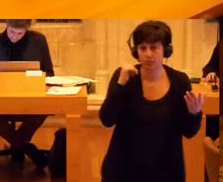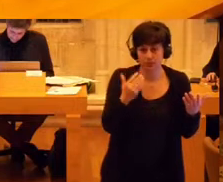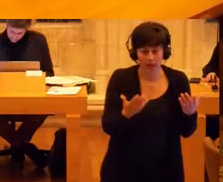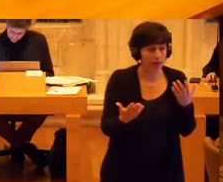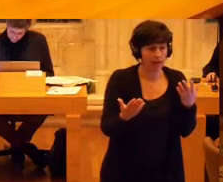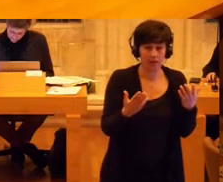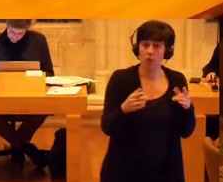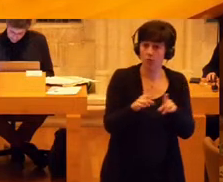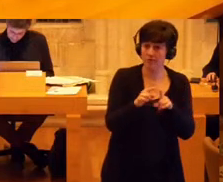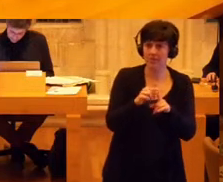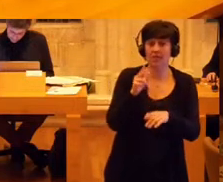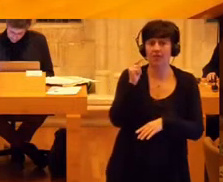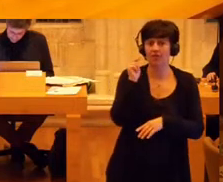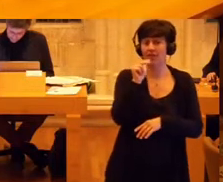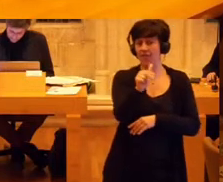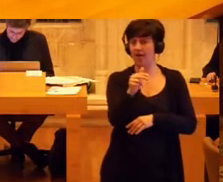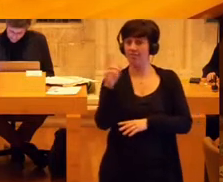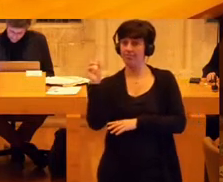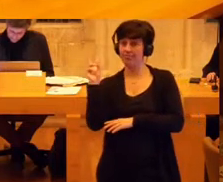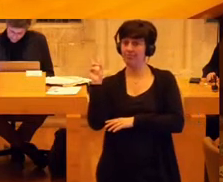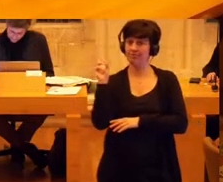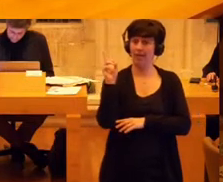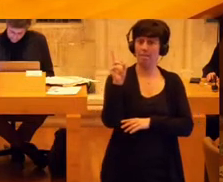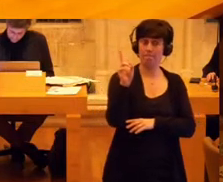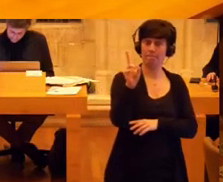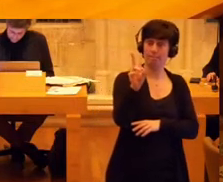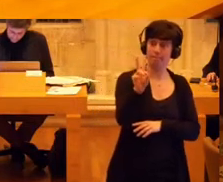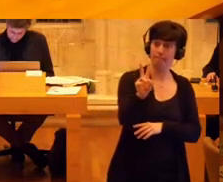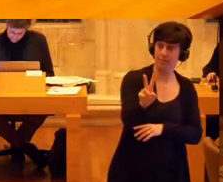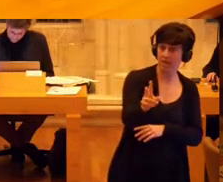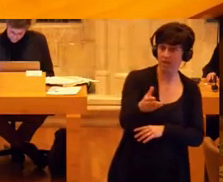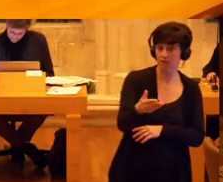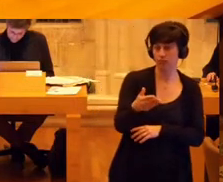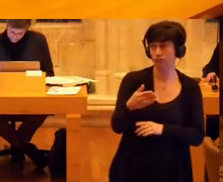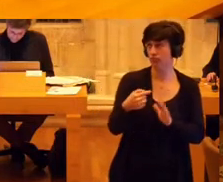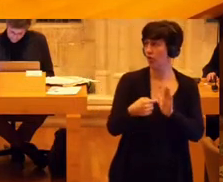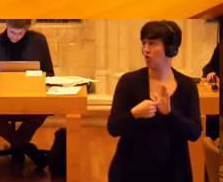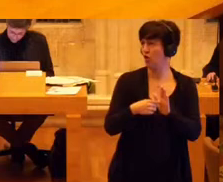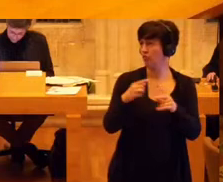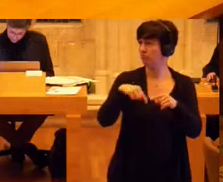verra le tramway passer devant lui à l'horizon